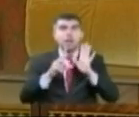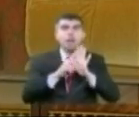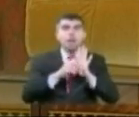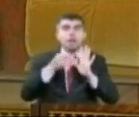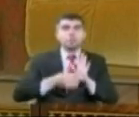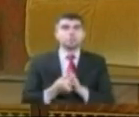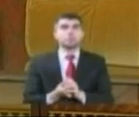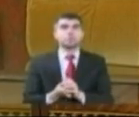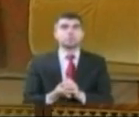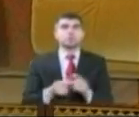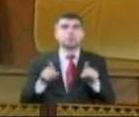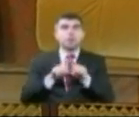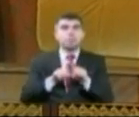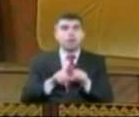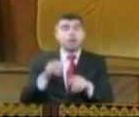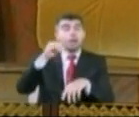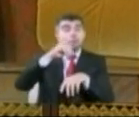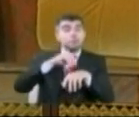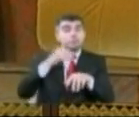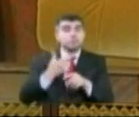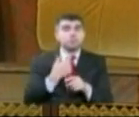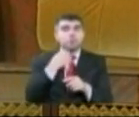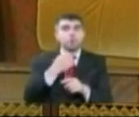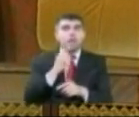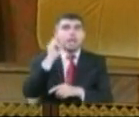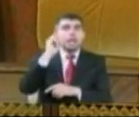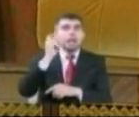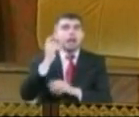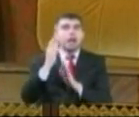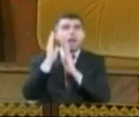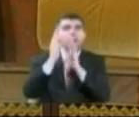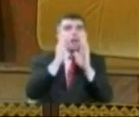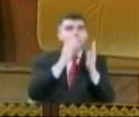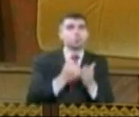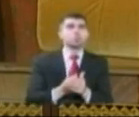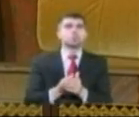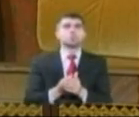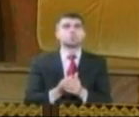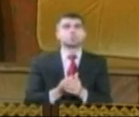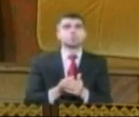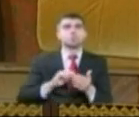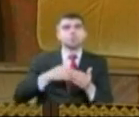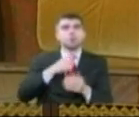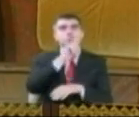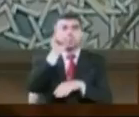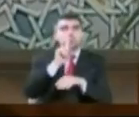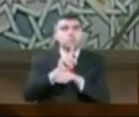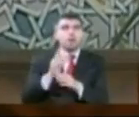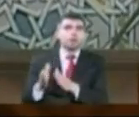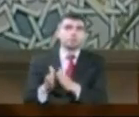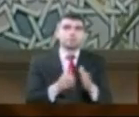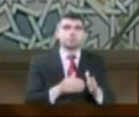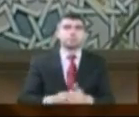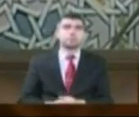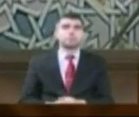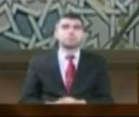في مراجعة الوجيبة الكرائية بالنسبة لأملاك الأحباس نسائلكم. شكرا سيد الوزير. شكرا.